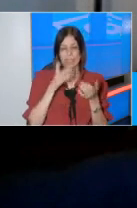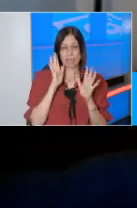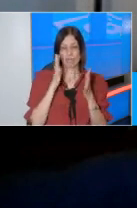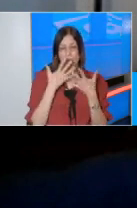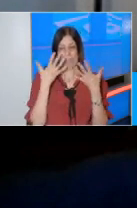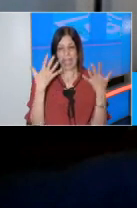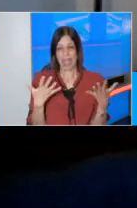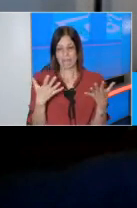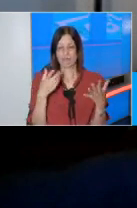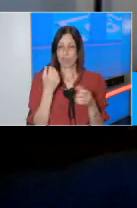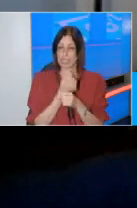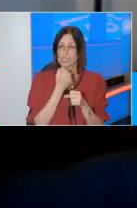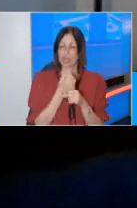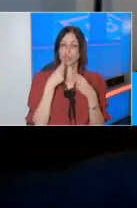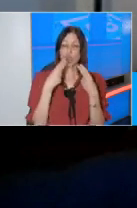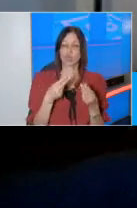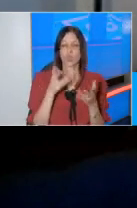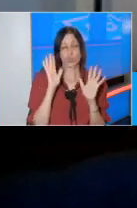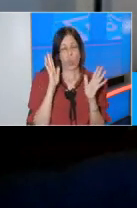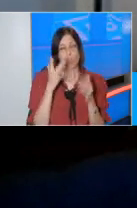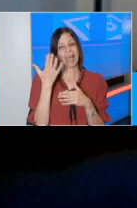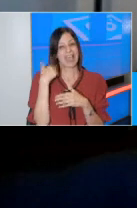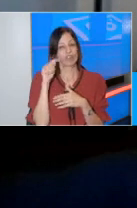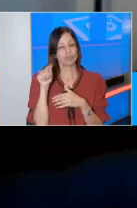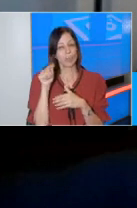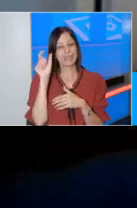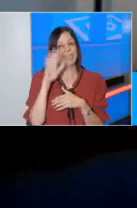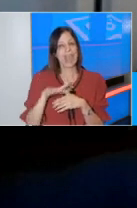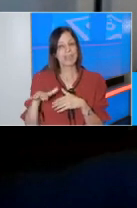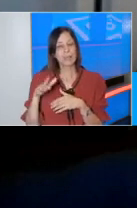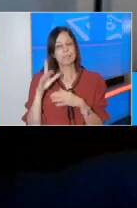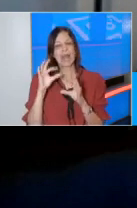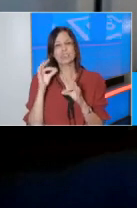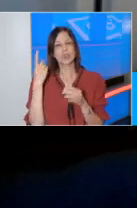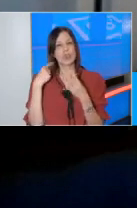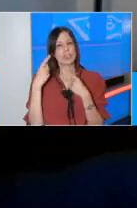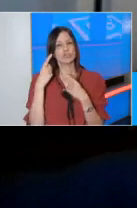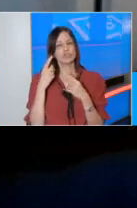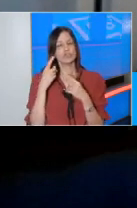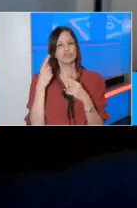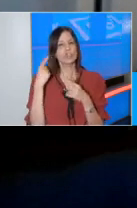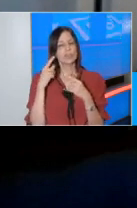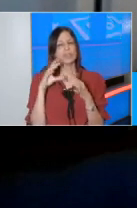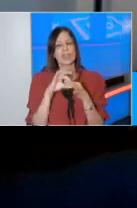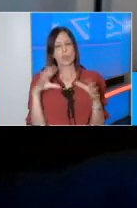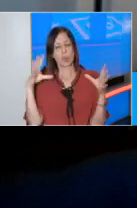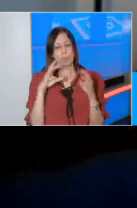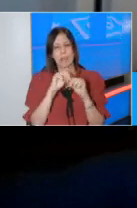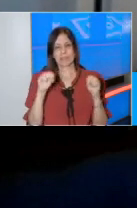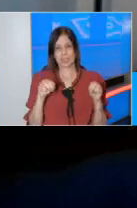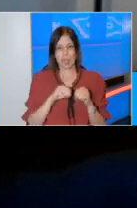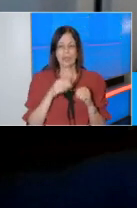נרחב שגרם לתוצאות נוראיות. תחשבי, היו שם ילדים במשך עשרות שנים שנתקו במשפחות והמסורת